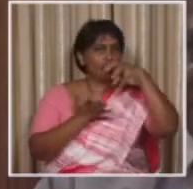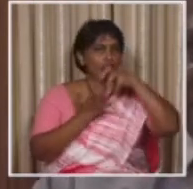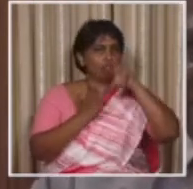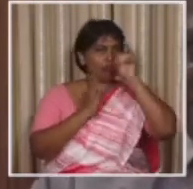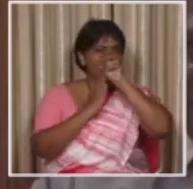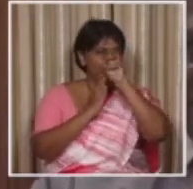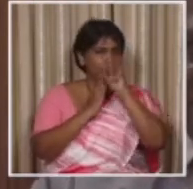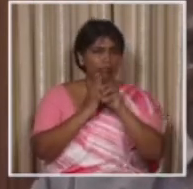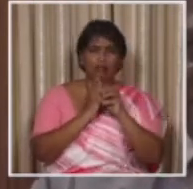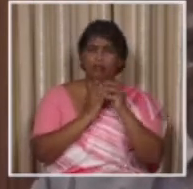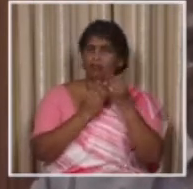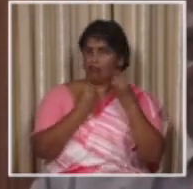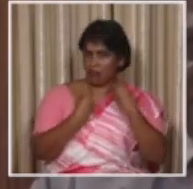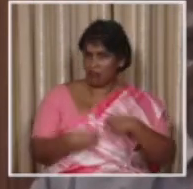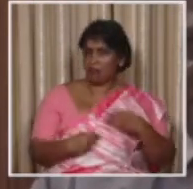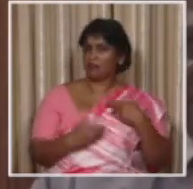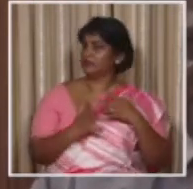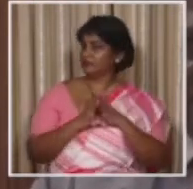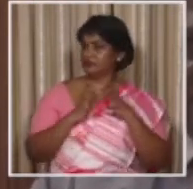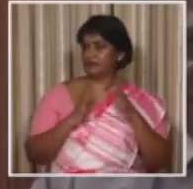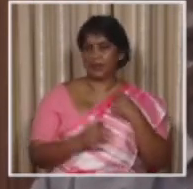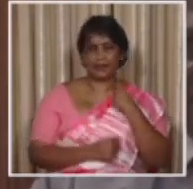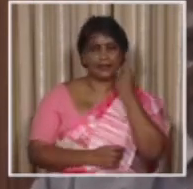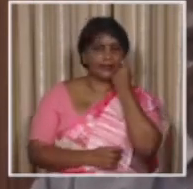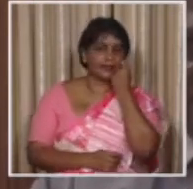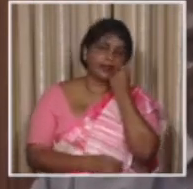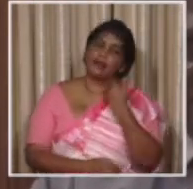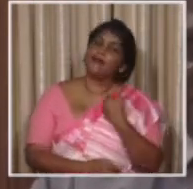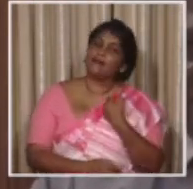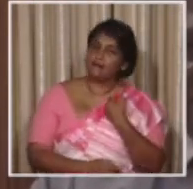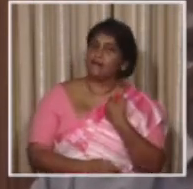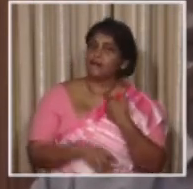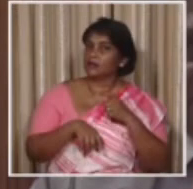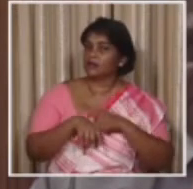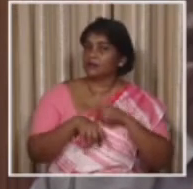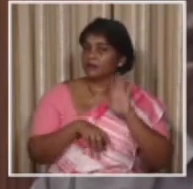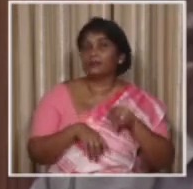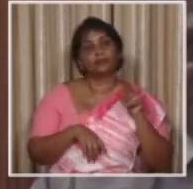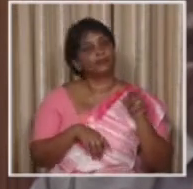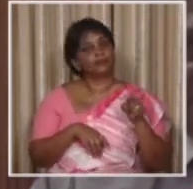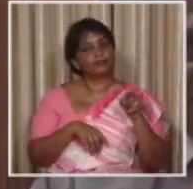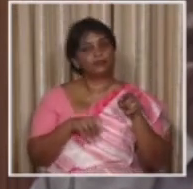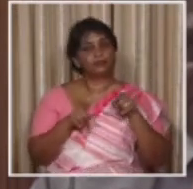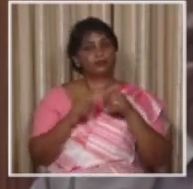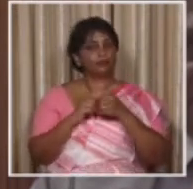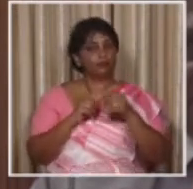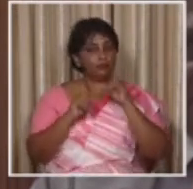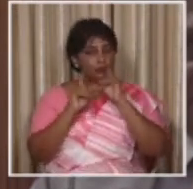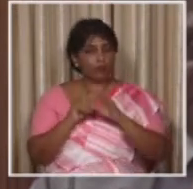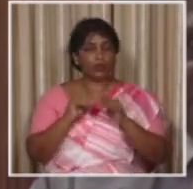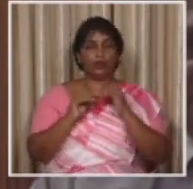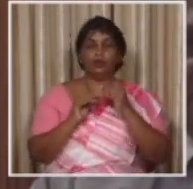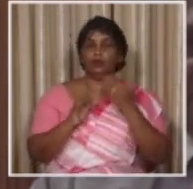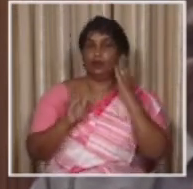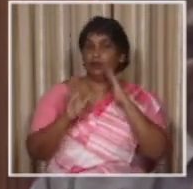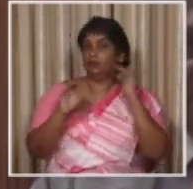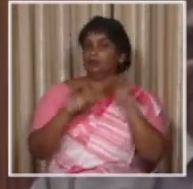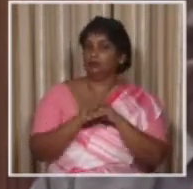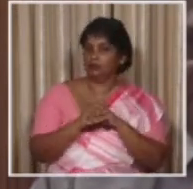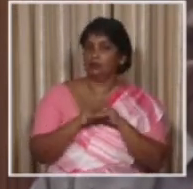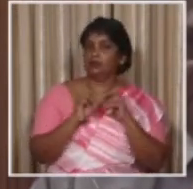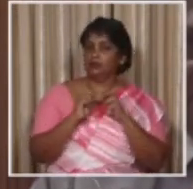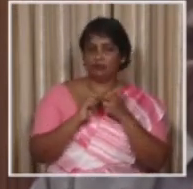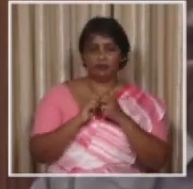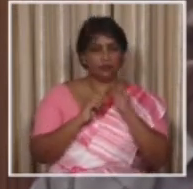වෙන්න යනවාද කියන විශාල සැකසංකත් මතුවලා තියෙන ඒ අපේ පැවැත්මම විදේශීය මැදිහත් වීම තුල අභියෝගයට ලක්